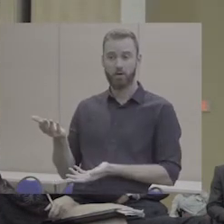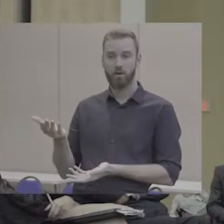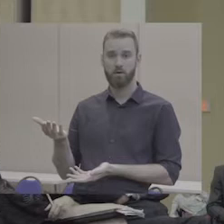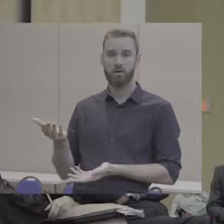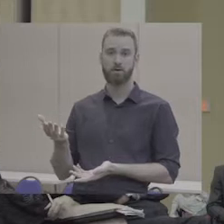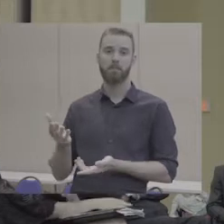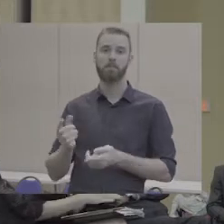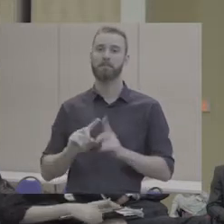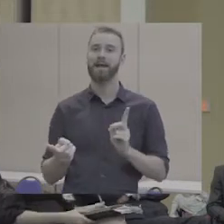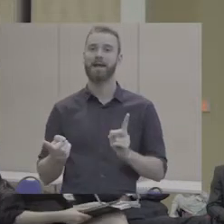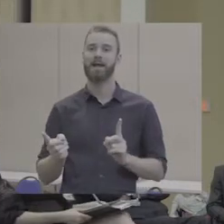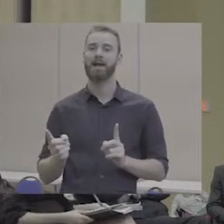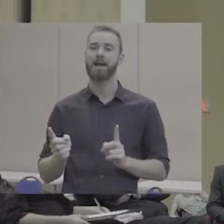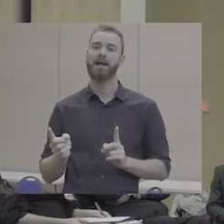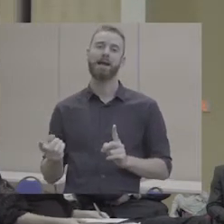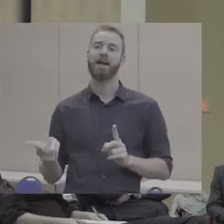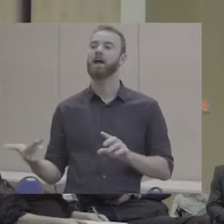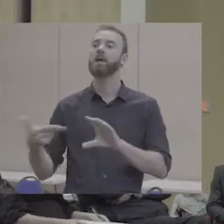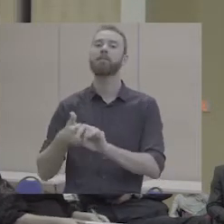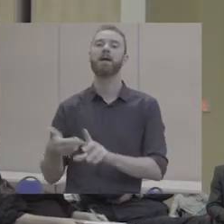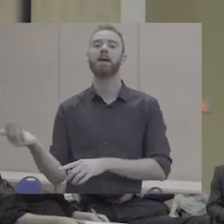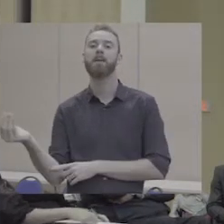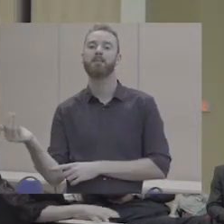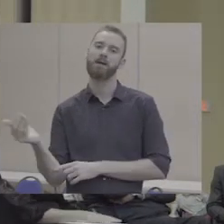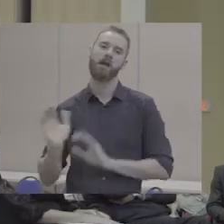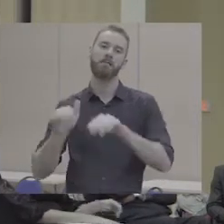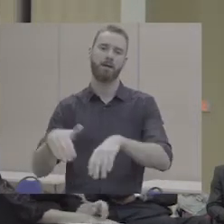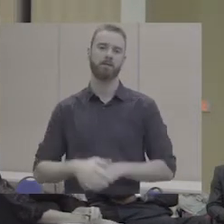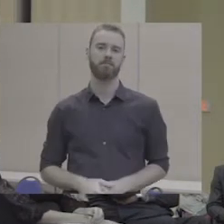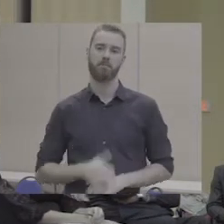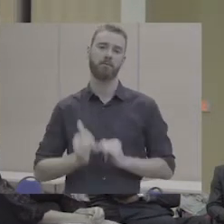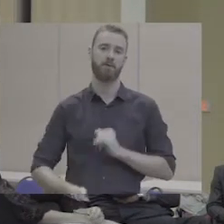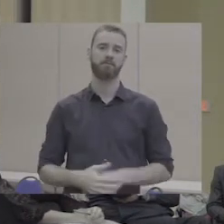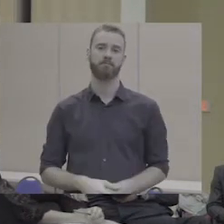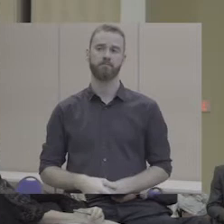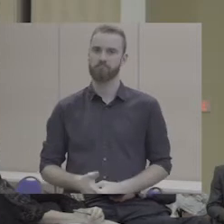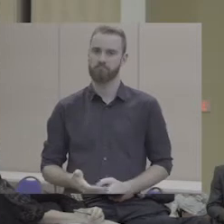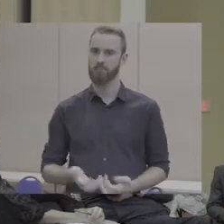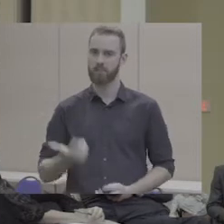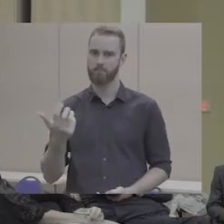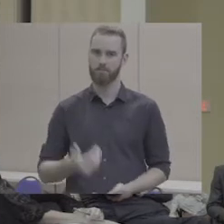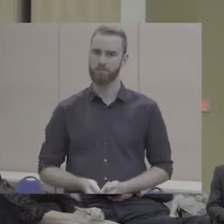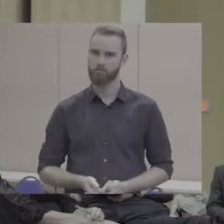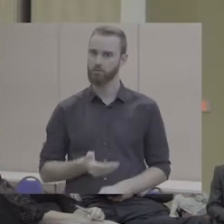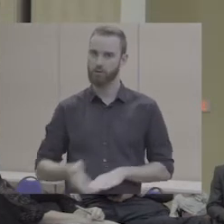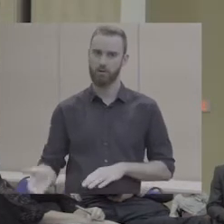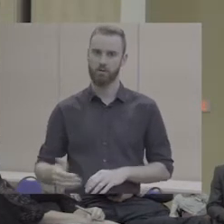on les implique dans le processus à la fin. Ça marche pas,